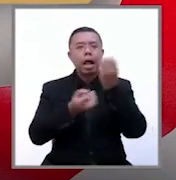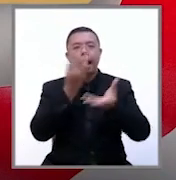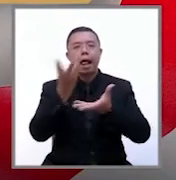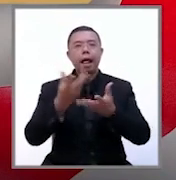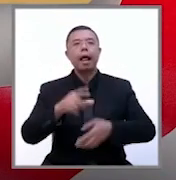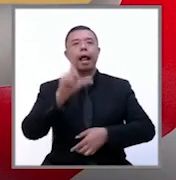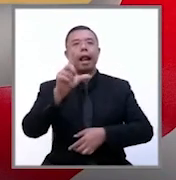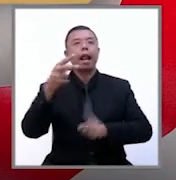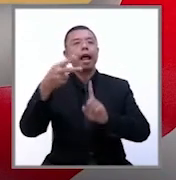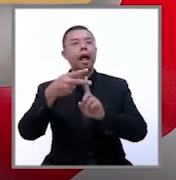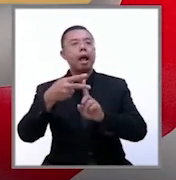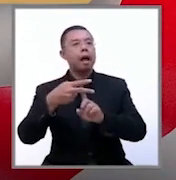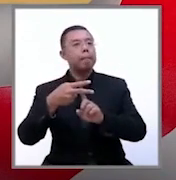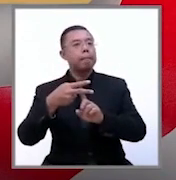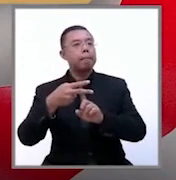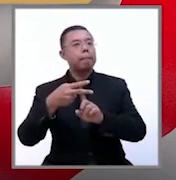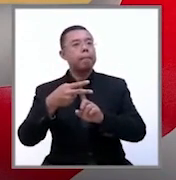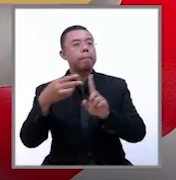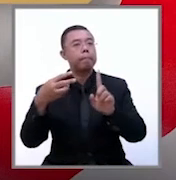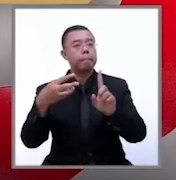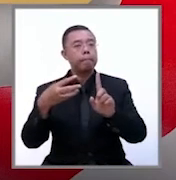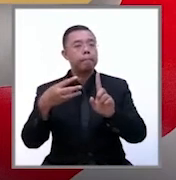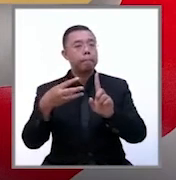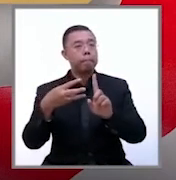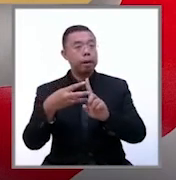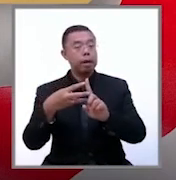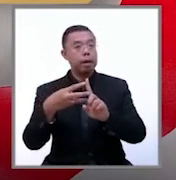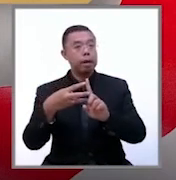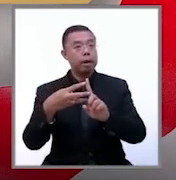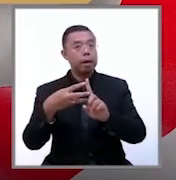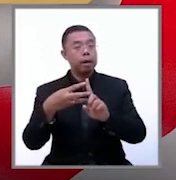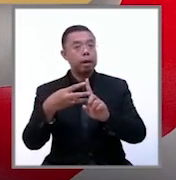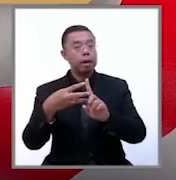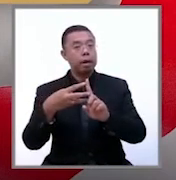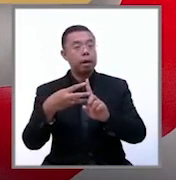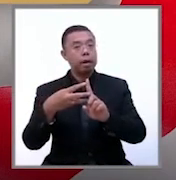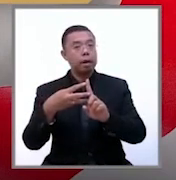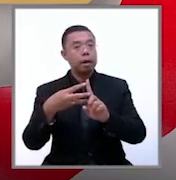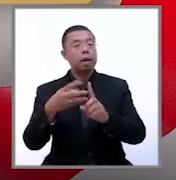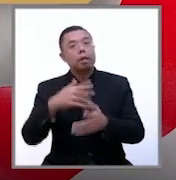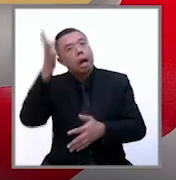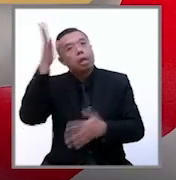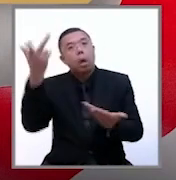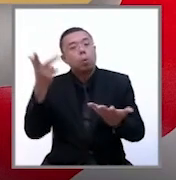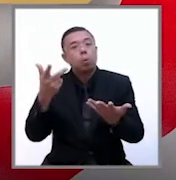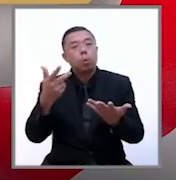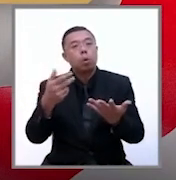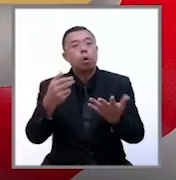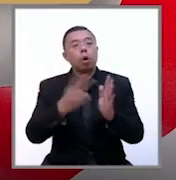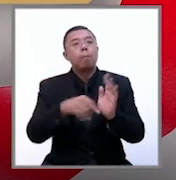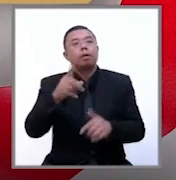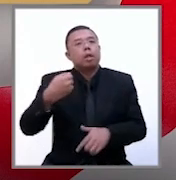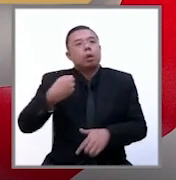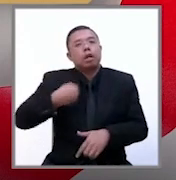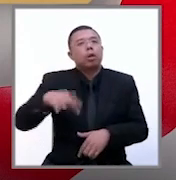lfp lfp litium fofosfat saya engak tahu ini pasakan nomor satu ini anti